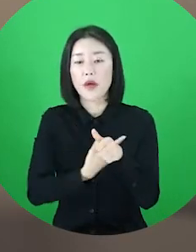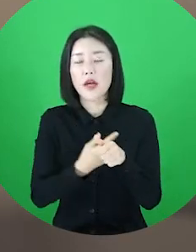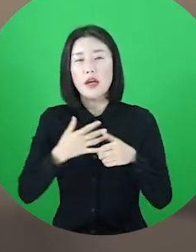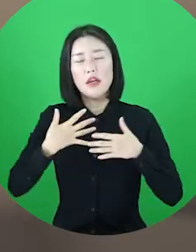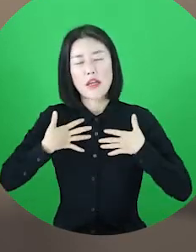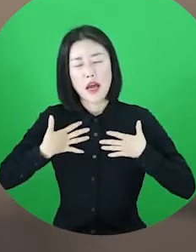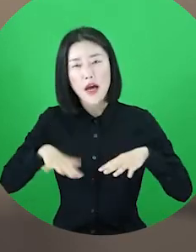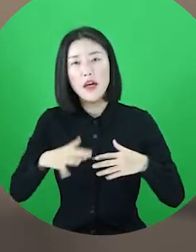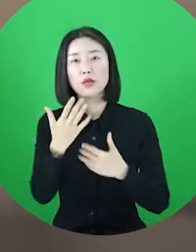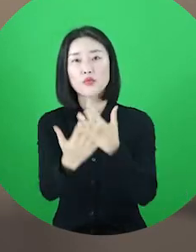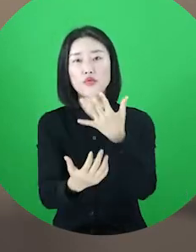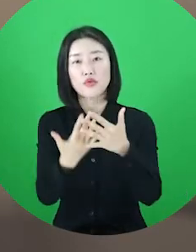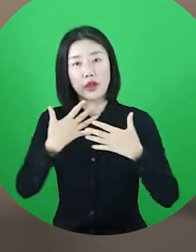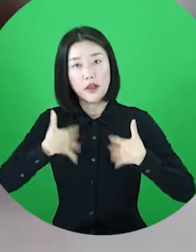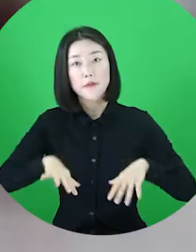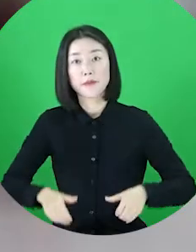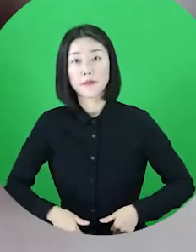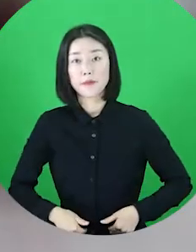익혀주는 거랍니다.